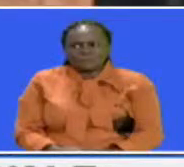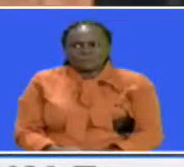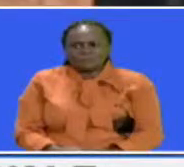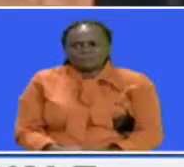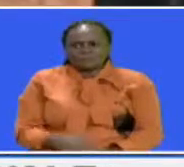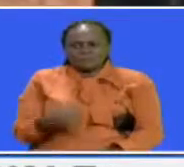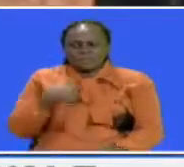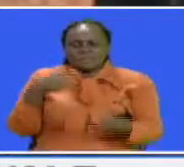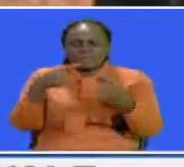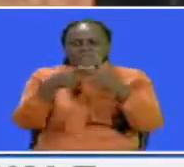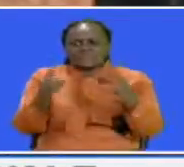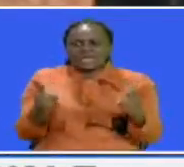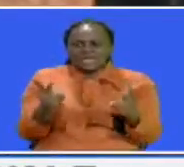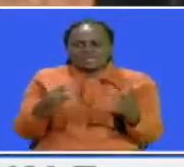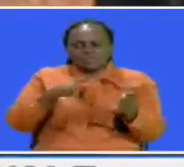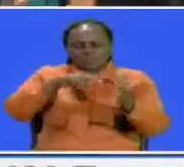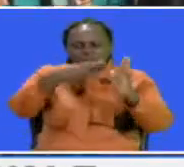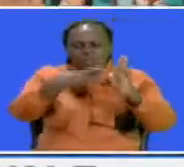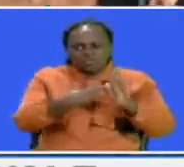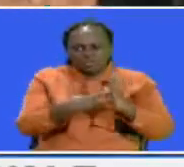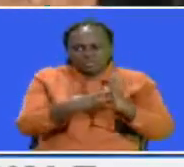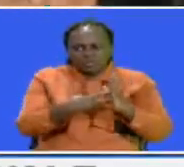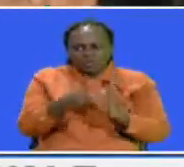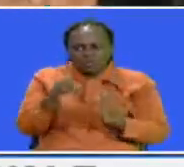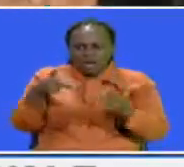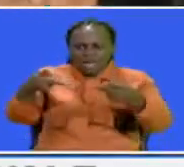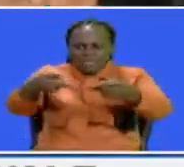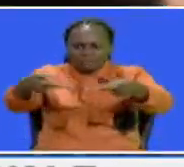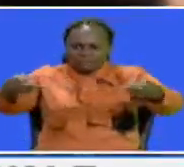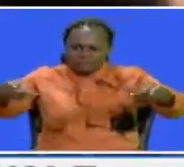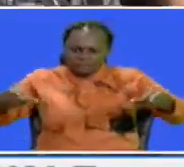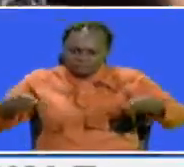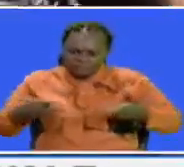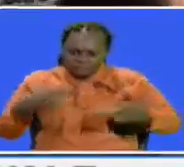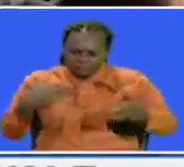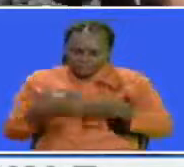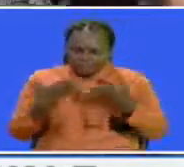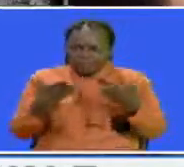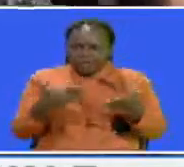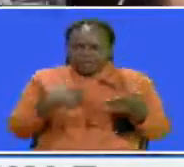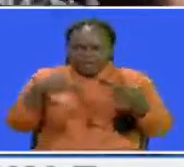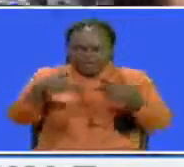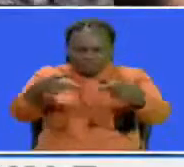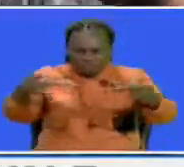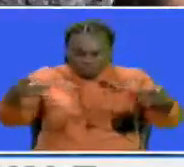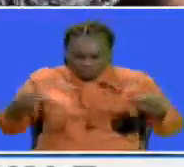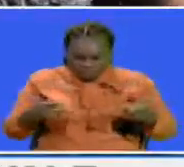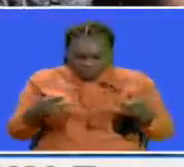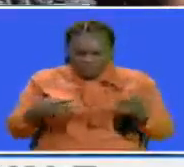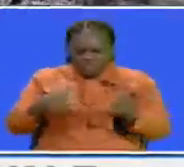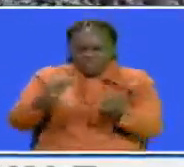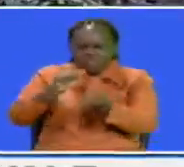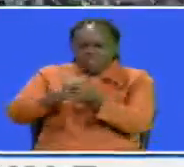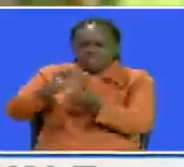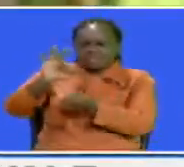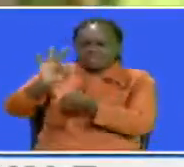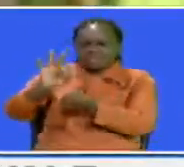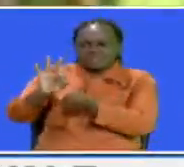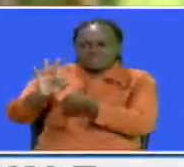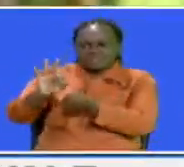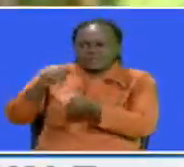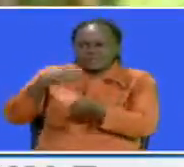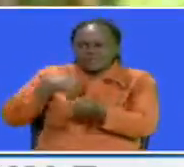Mimi nimeanza na mradi wa tenga moja. Paka saa hizi naweza chukua hata tenga 15.